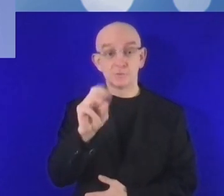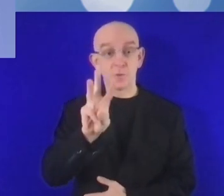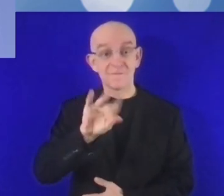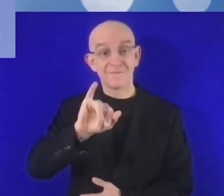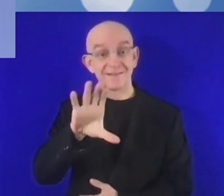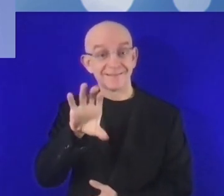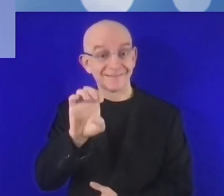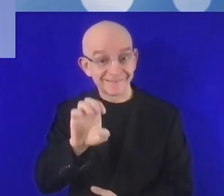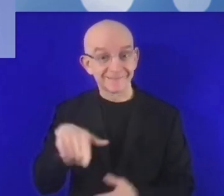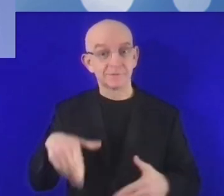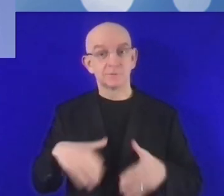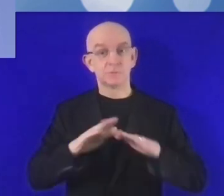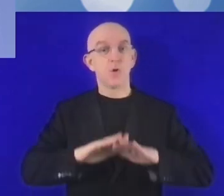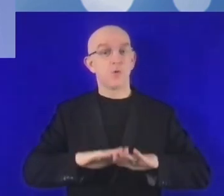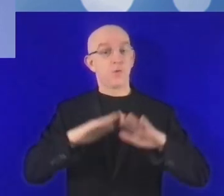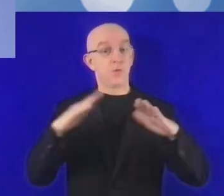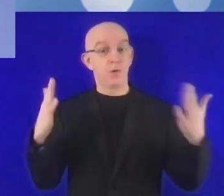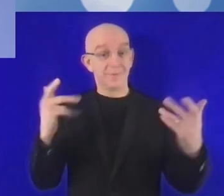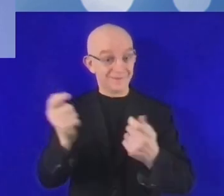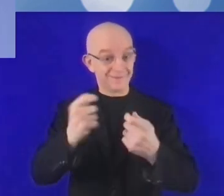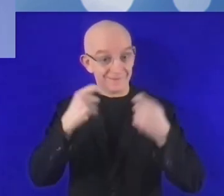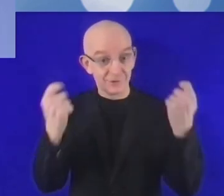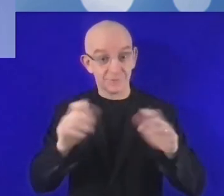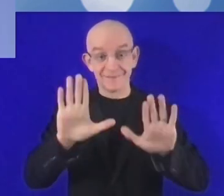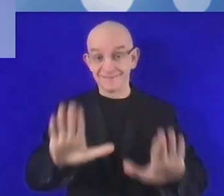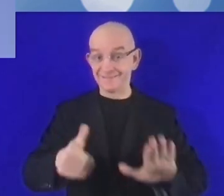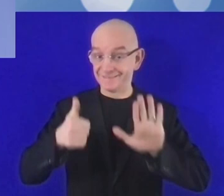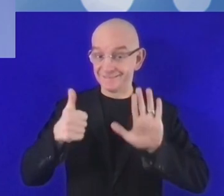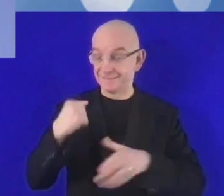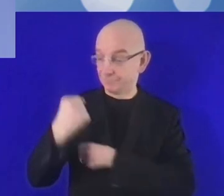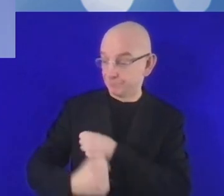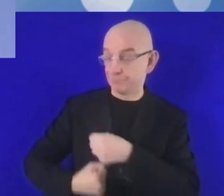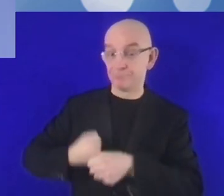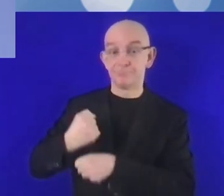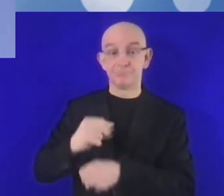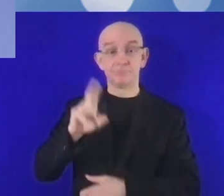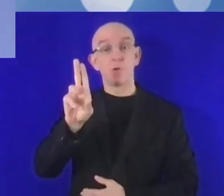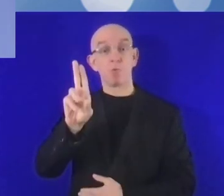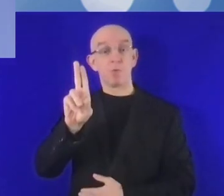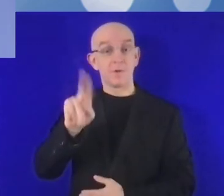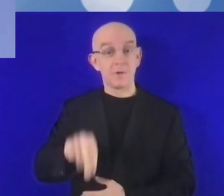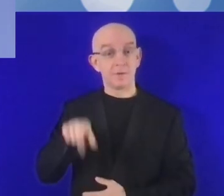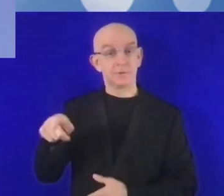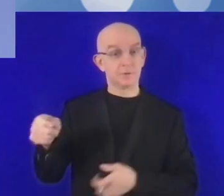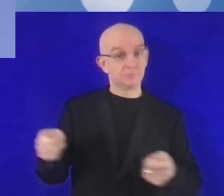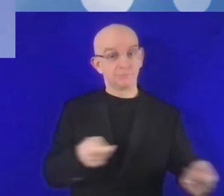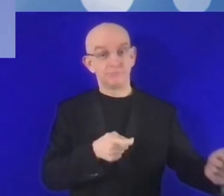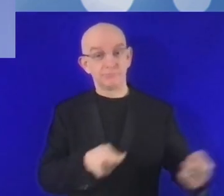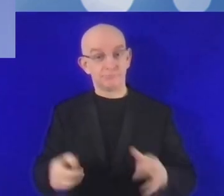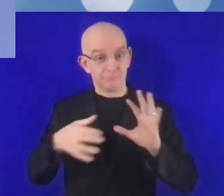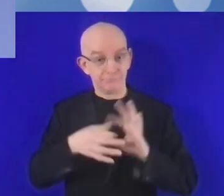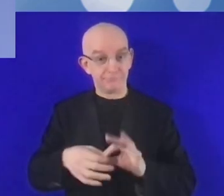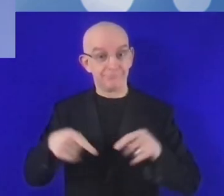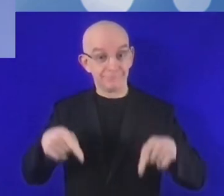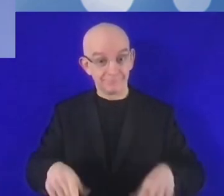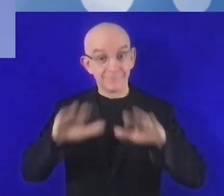16-го форума ООН по управлению интернетом. И он проходит по